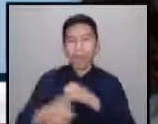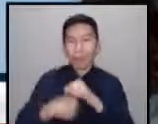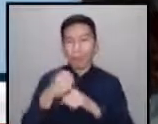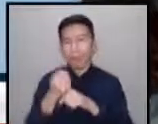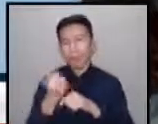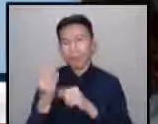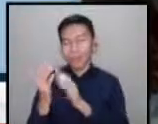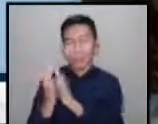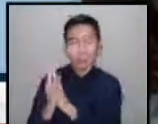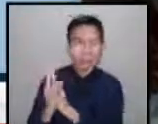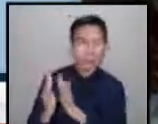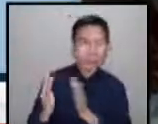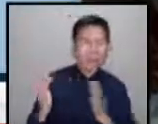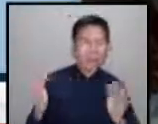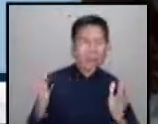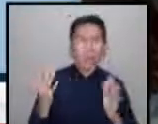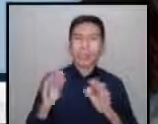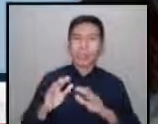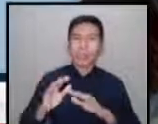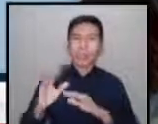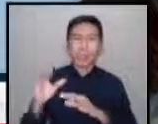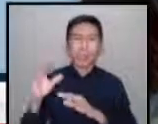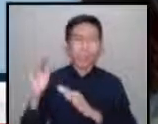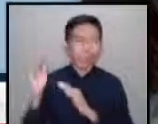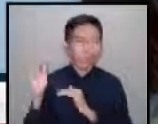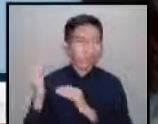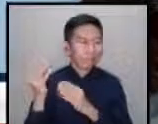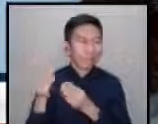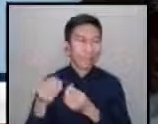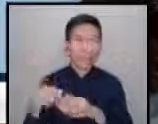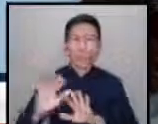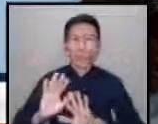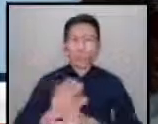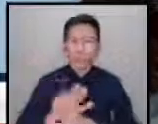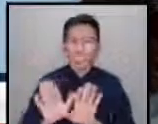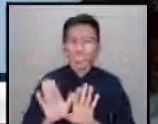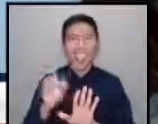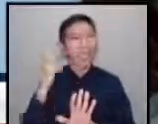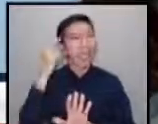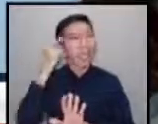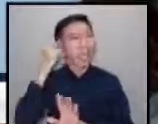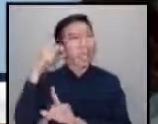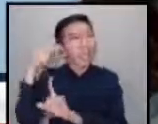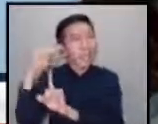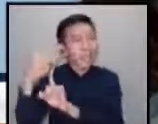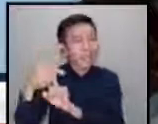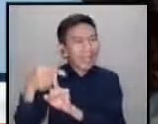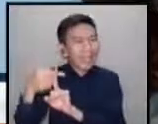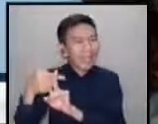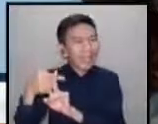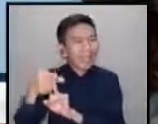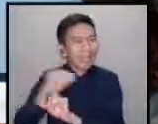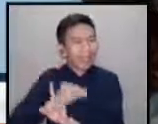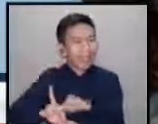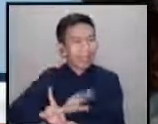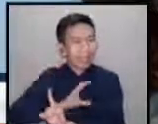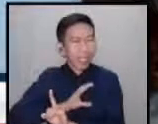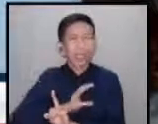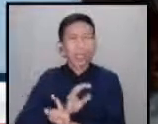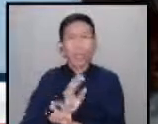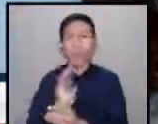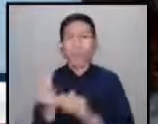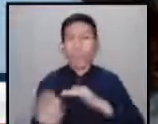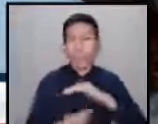ni Aljon, no? We should be thinking positive. The only basic immunomodulators that we have, that we